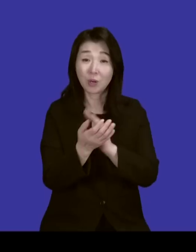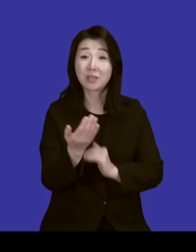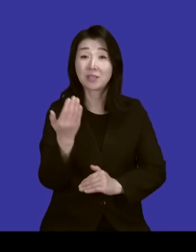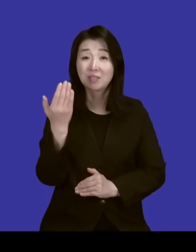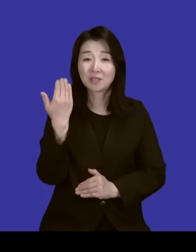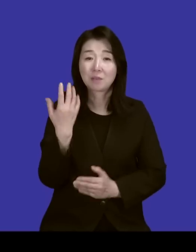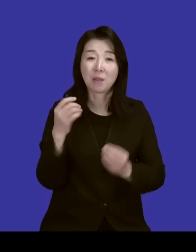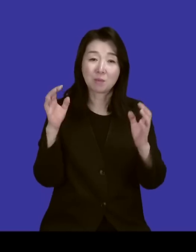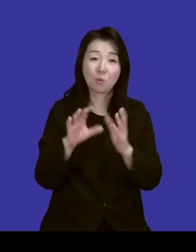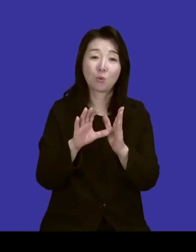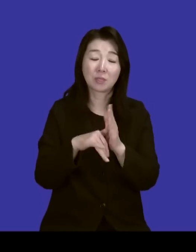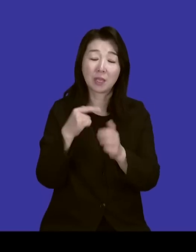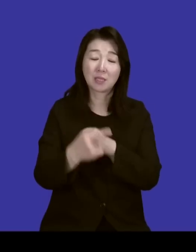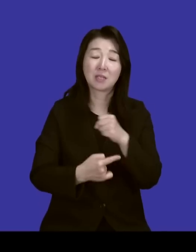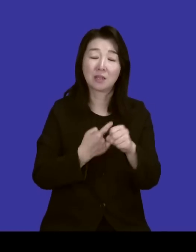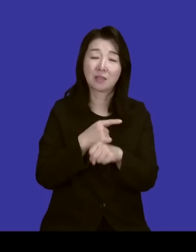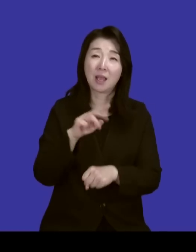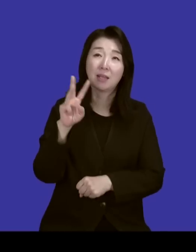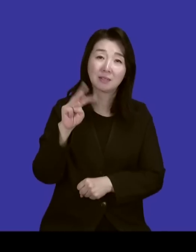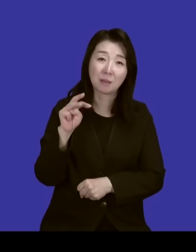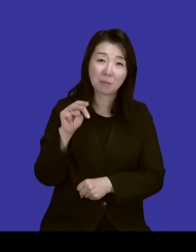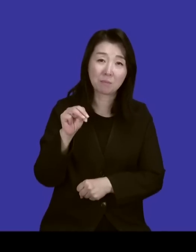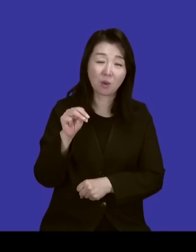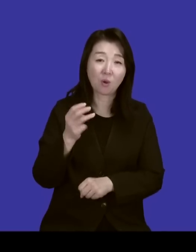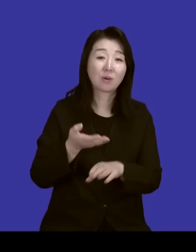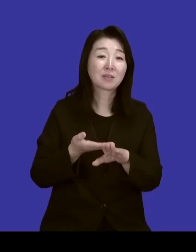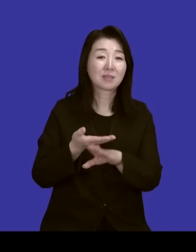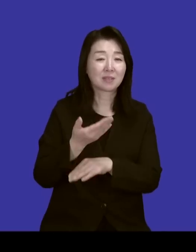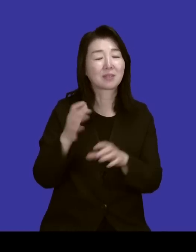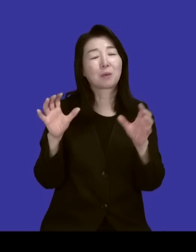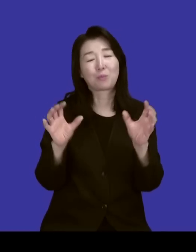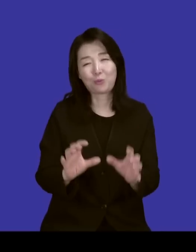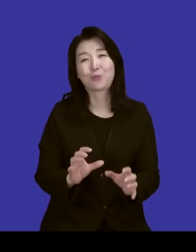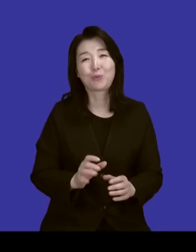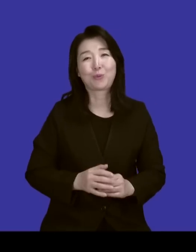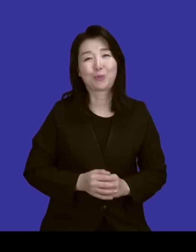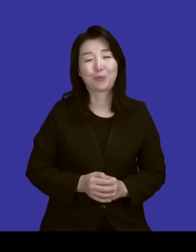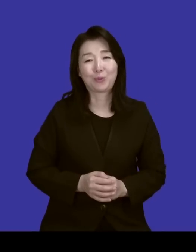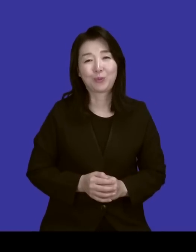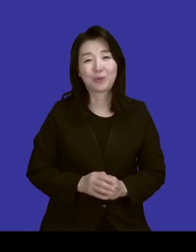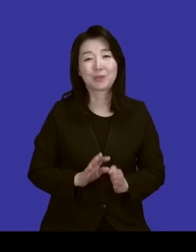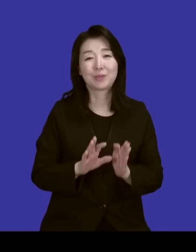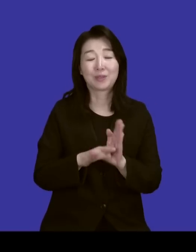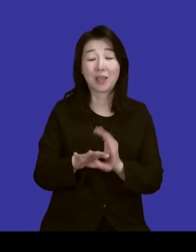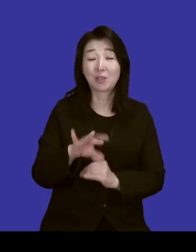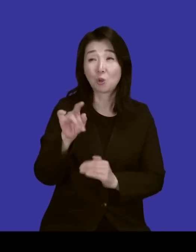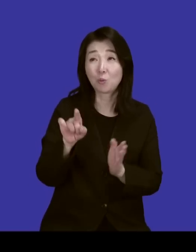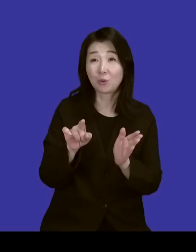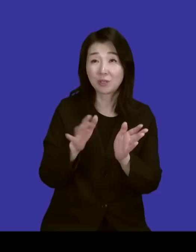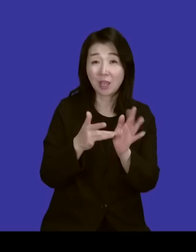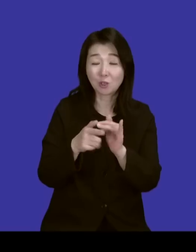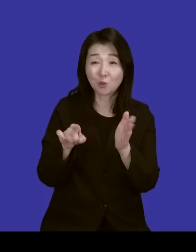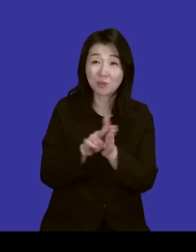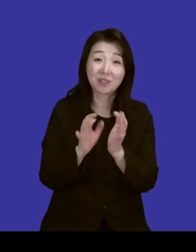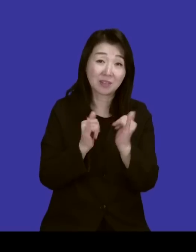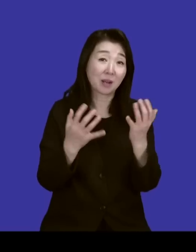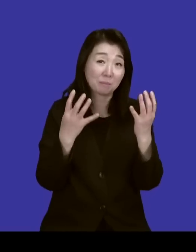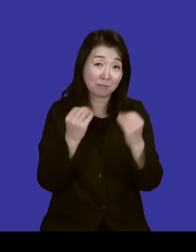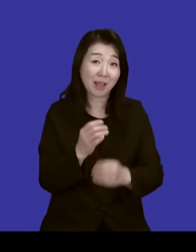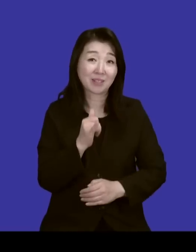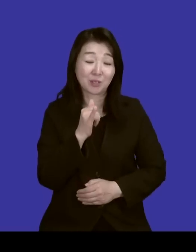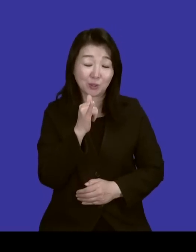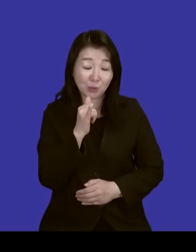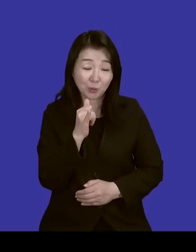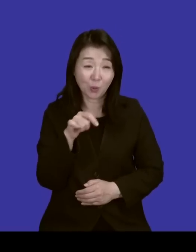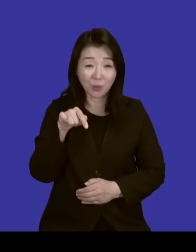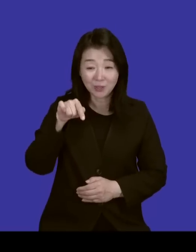많이 모일 때는 1년에 한 3만 명 이상이 처음 참석해서 거기서 처음으로 예수님 만난 사람도 많고 예. 또